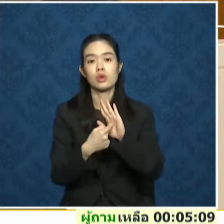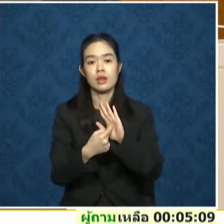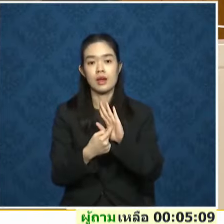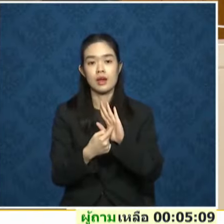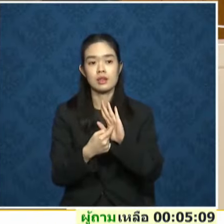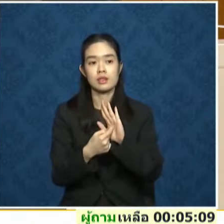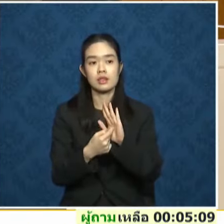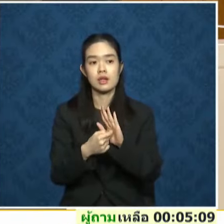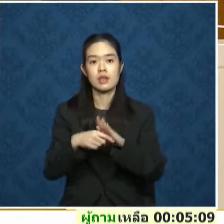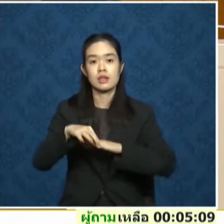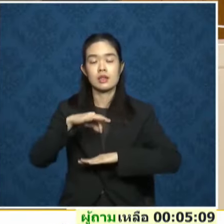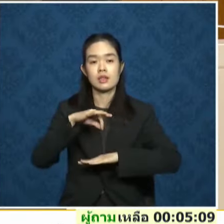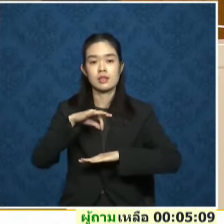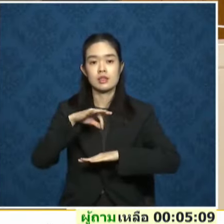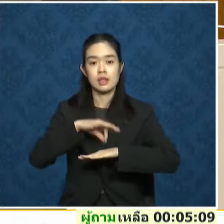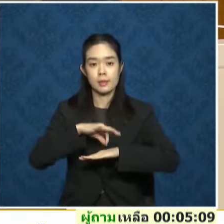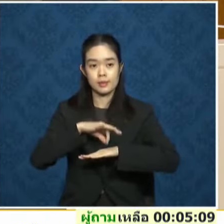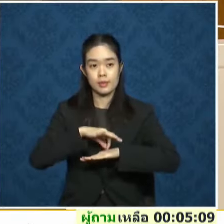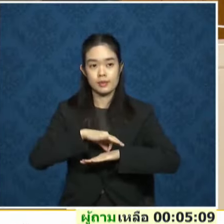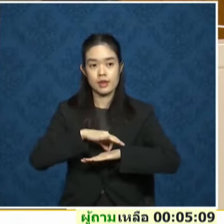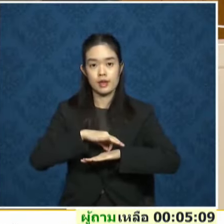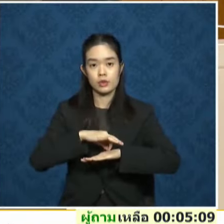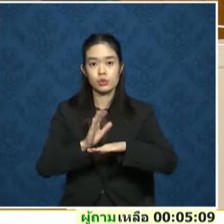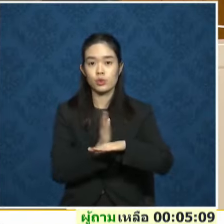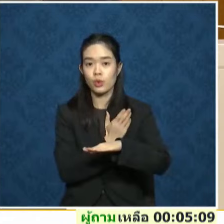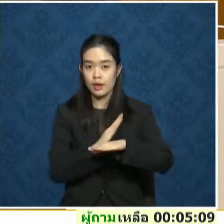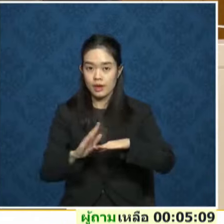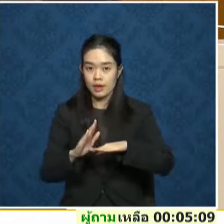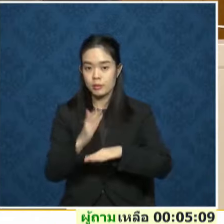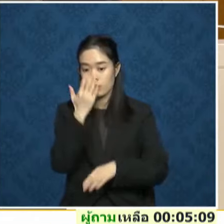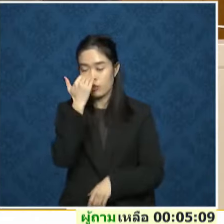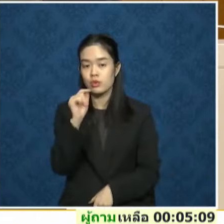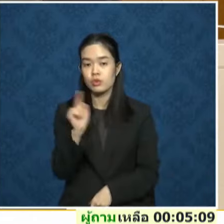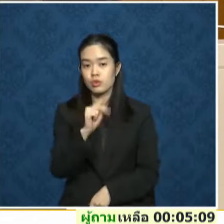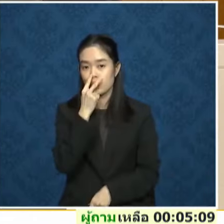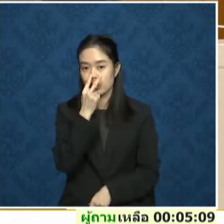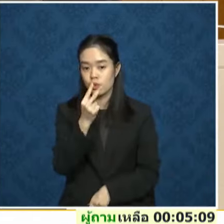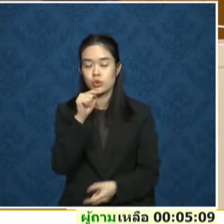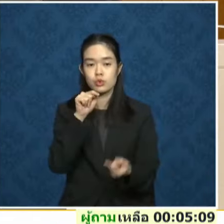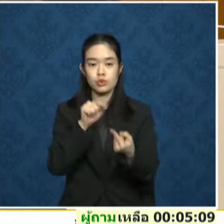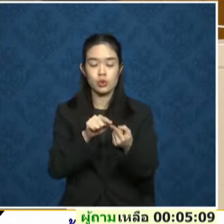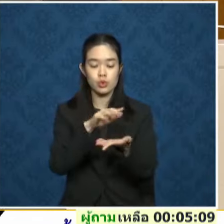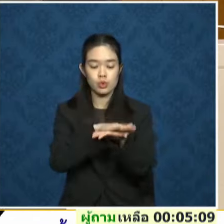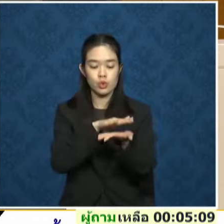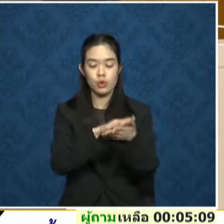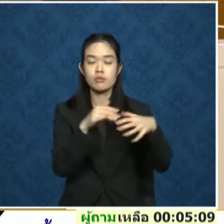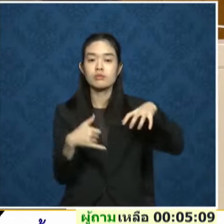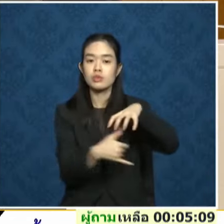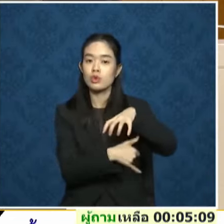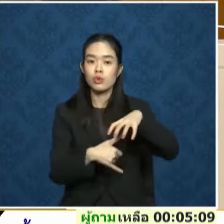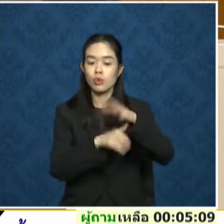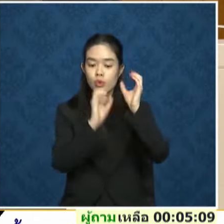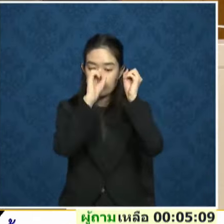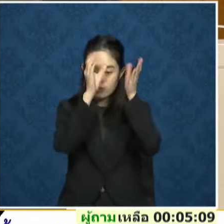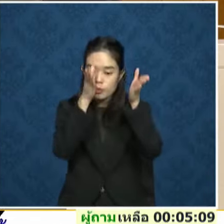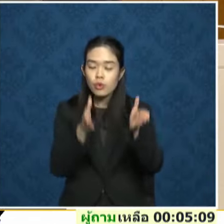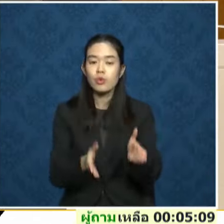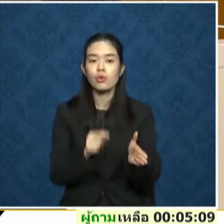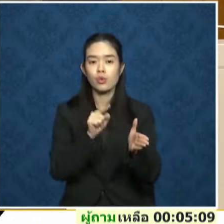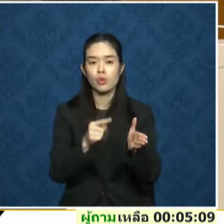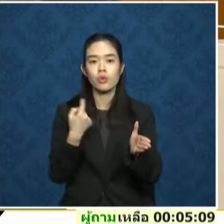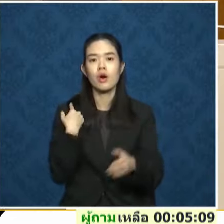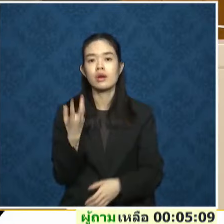จรับนะครับต้องยอมรับจริงครับว่าวันนี้บุคลากรทางด้านธุรการเราขาดแคลน